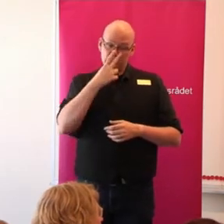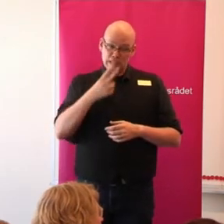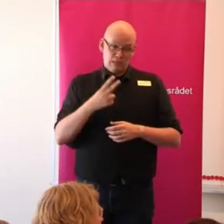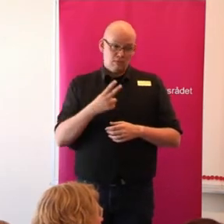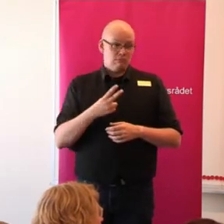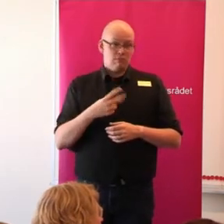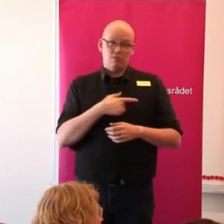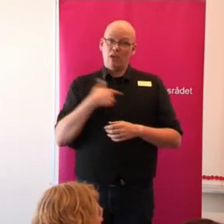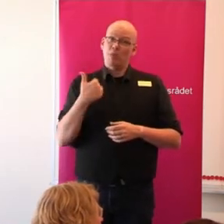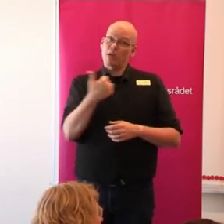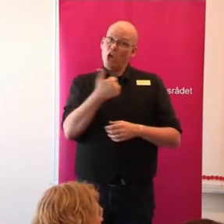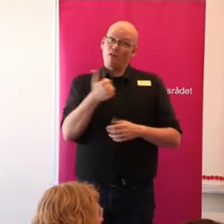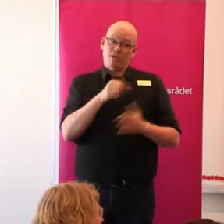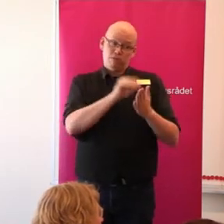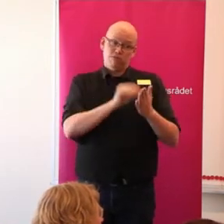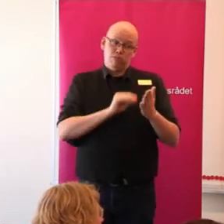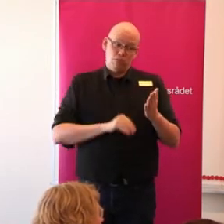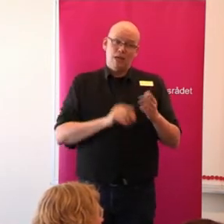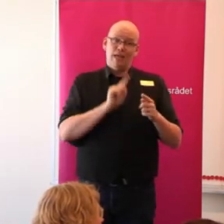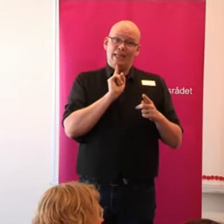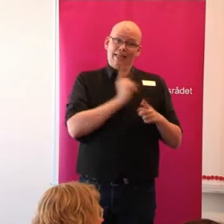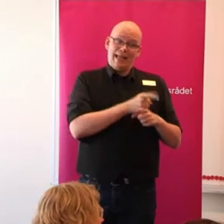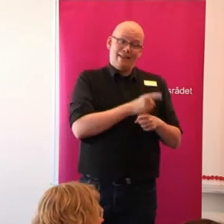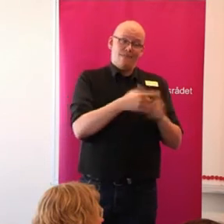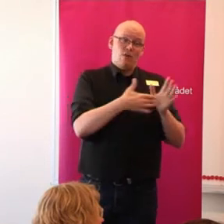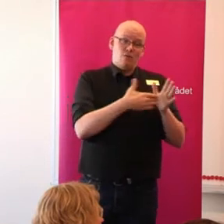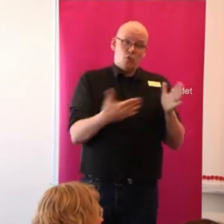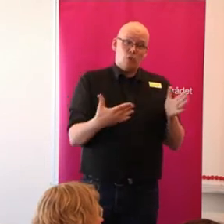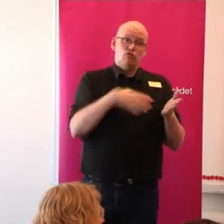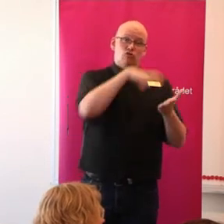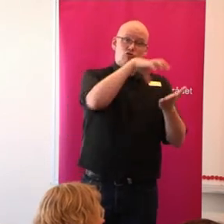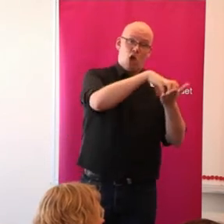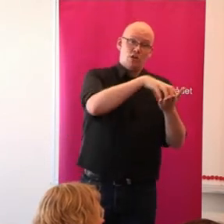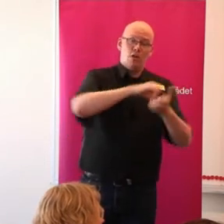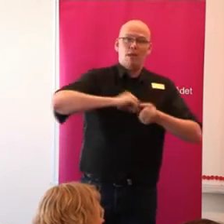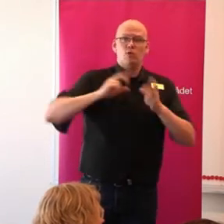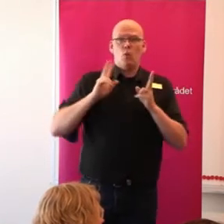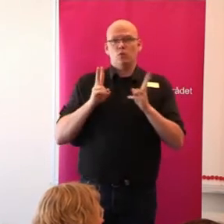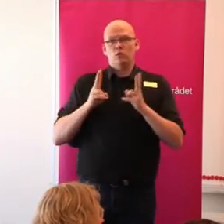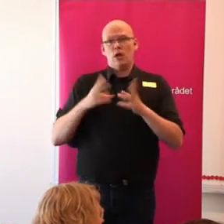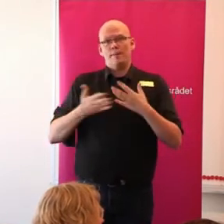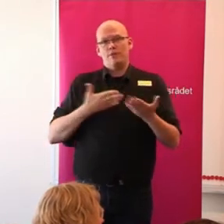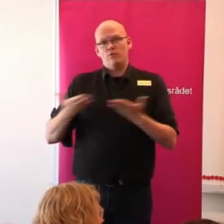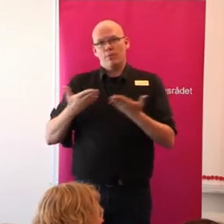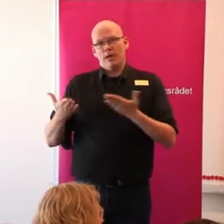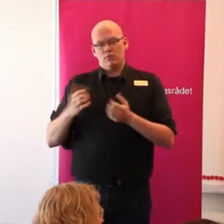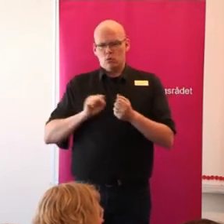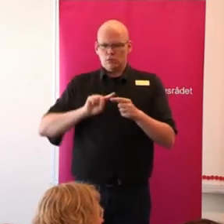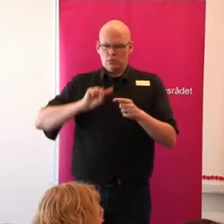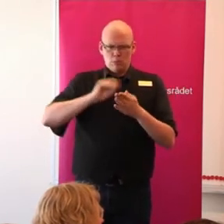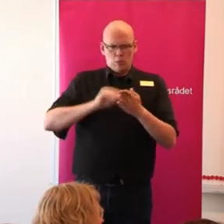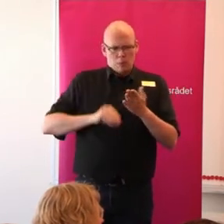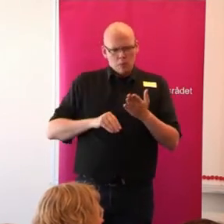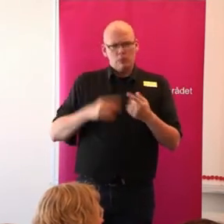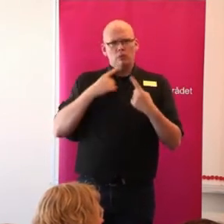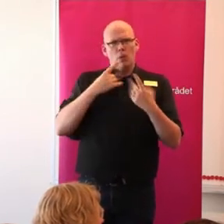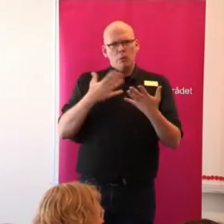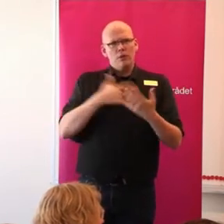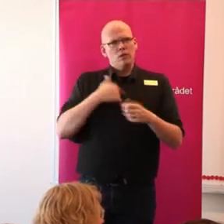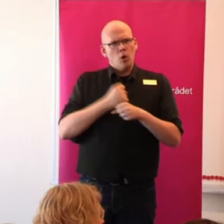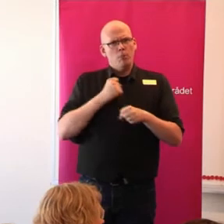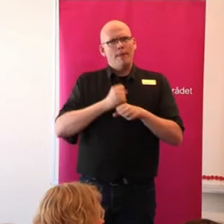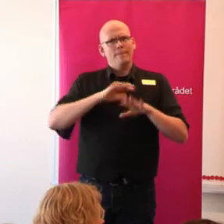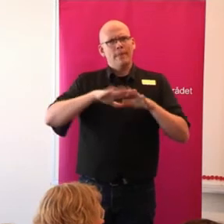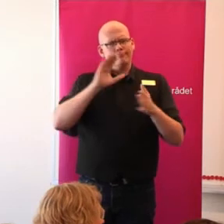ut ifrån statens sida, men också ifrån Arbetsförmedlingen själva, alltså att man jobbar med kvalitet i den utbildning man genomför än